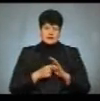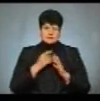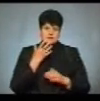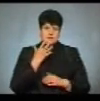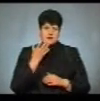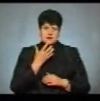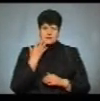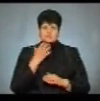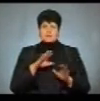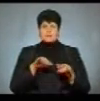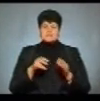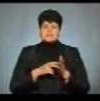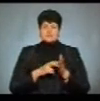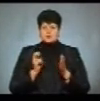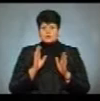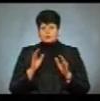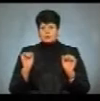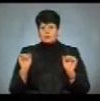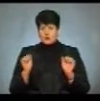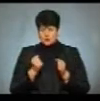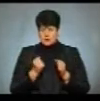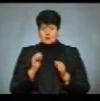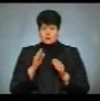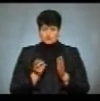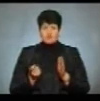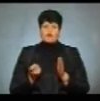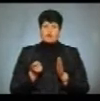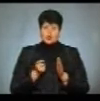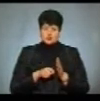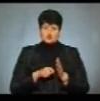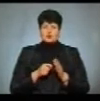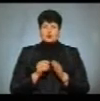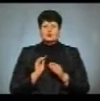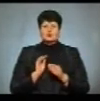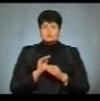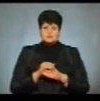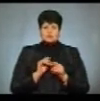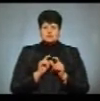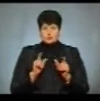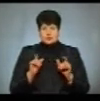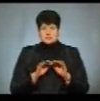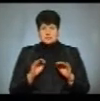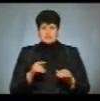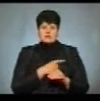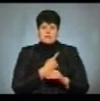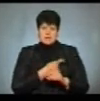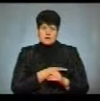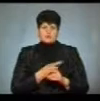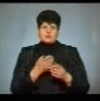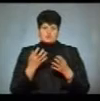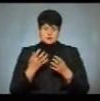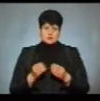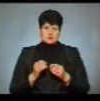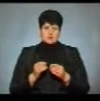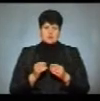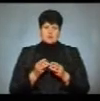теплі. Якщо після відключення буде похолодання, буде включено школи, садики і лікарні, буде включено додаткове